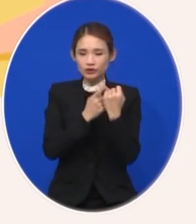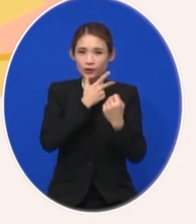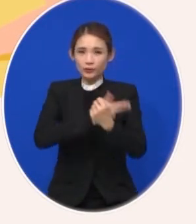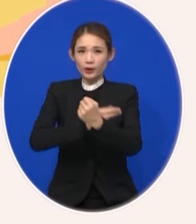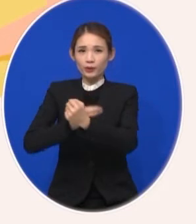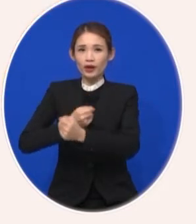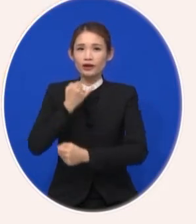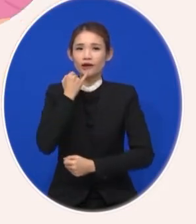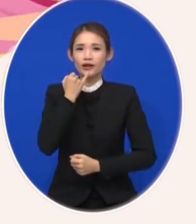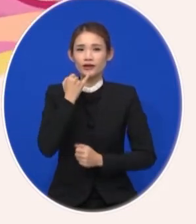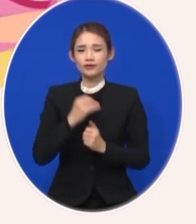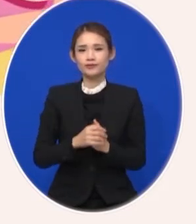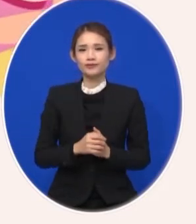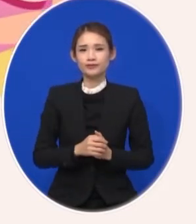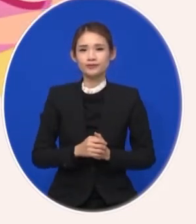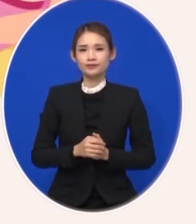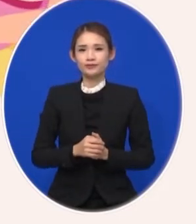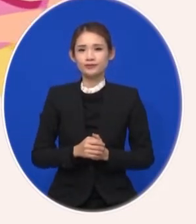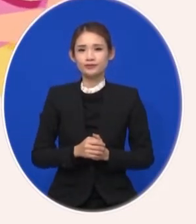맞아도 안전합니다.